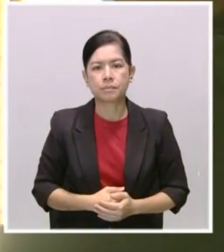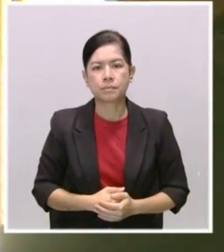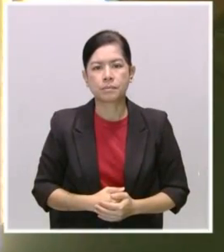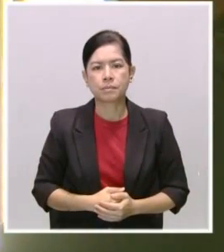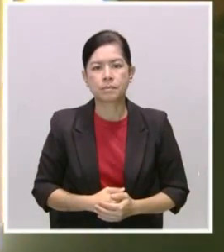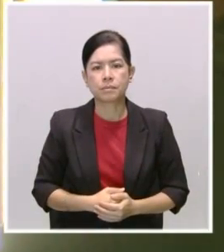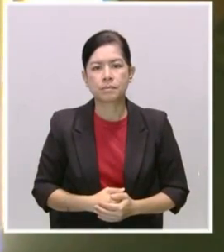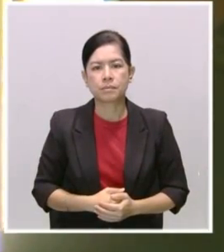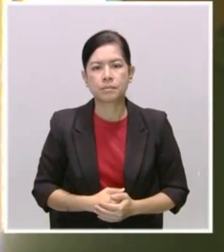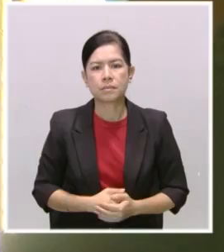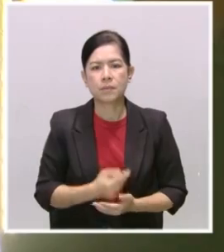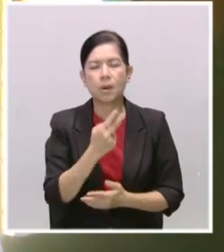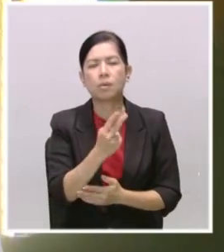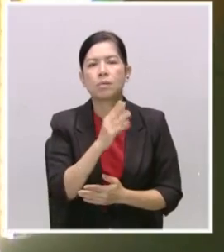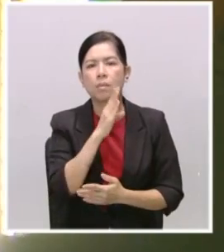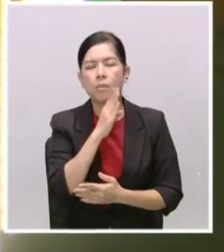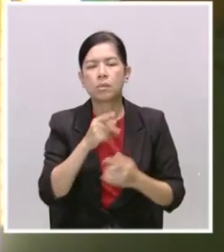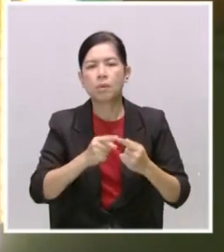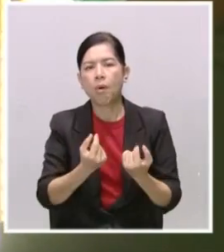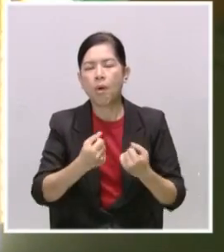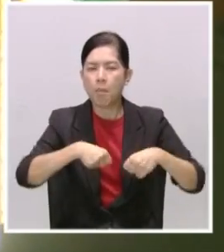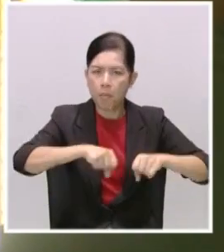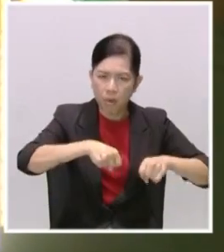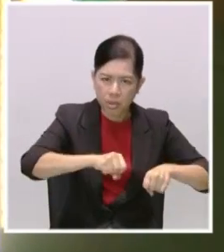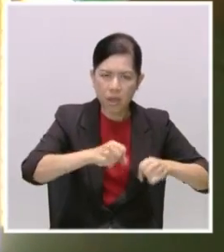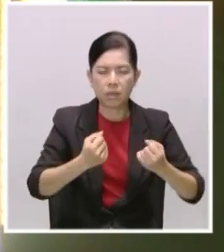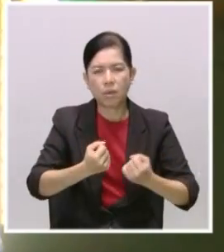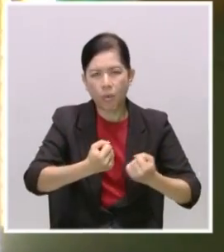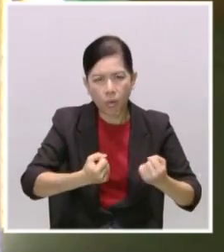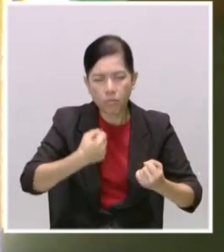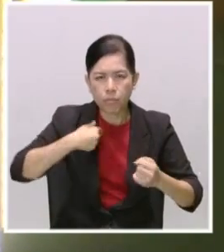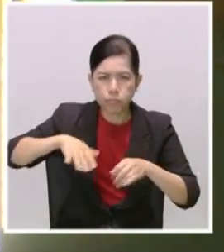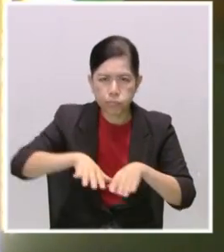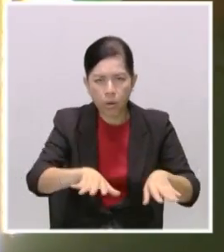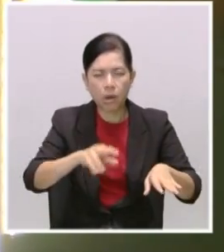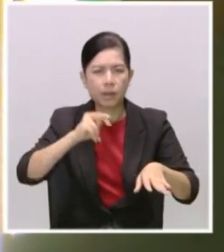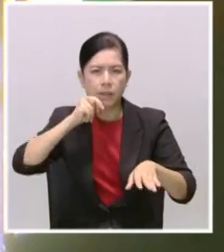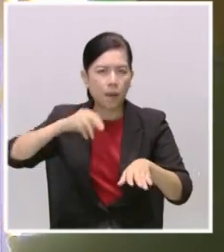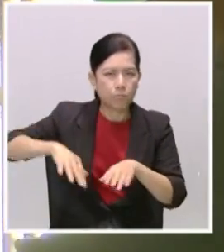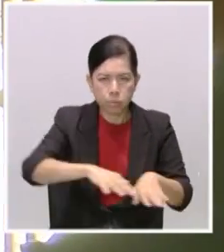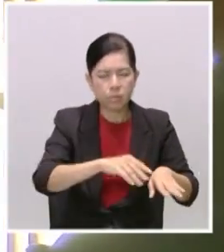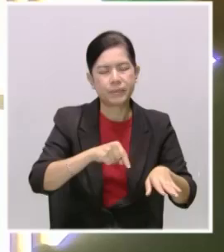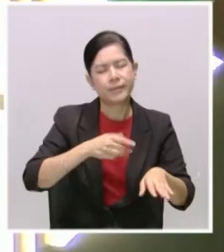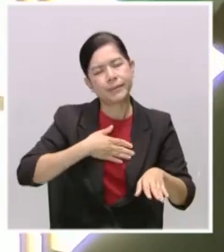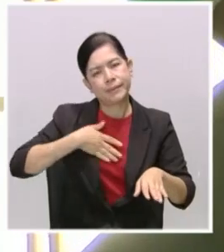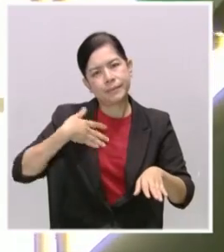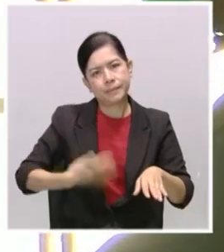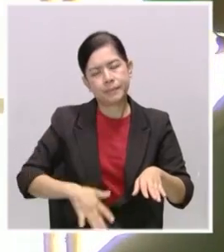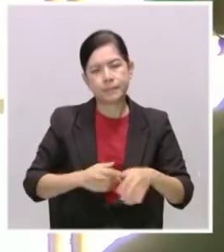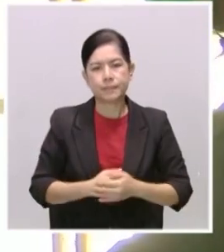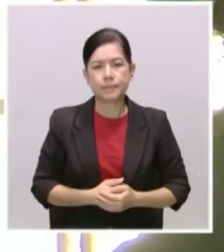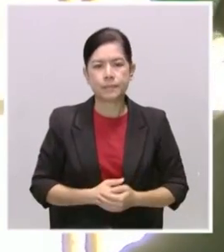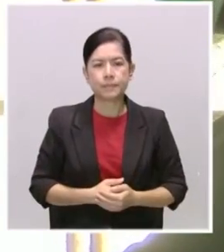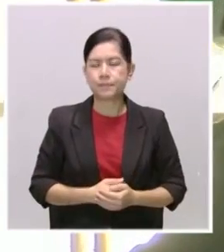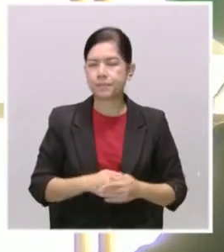เงี้ยแล้วกวาดไหวไหมอย่างเงี้ย ปีนี้ถือว่า หนักหนัก เสียหายมาก